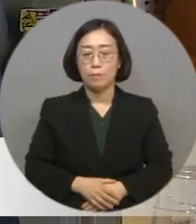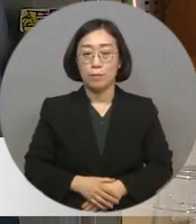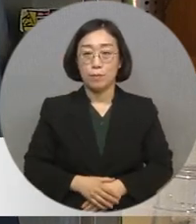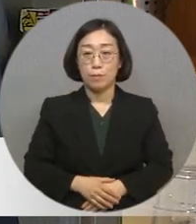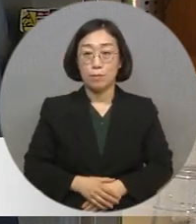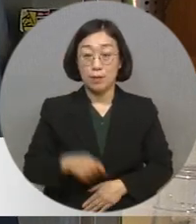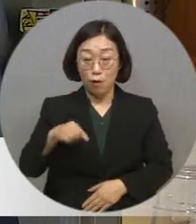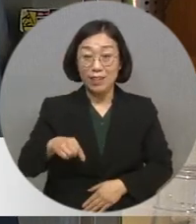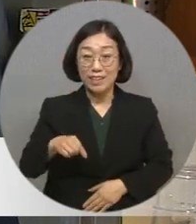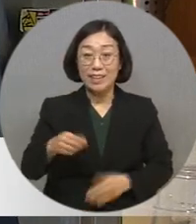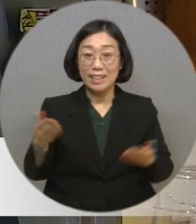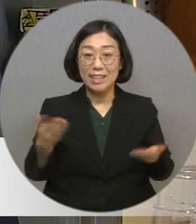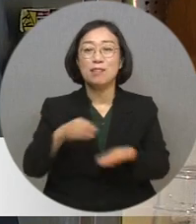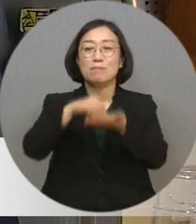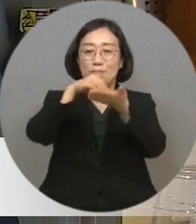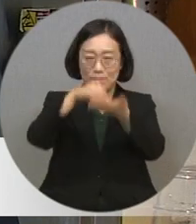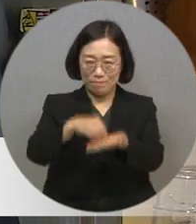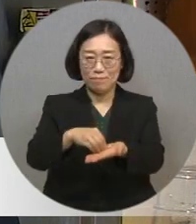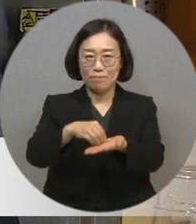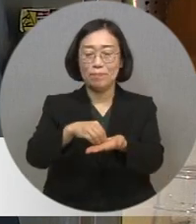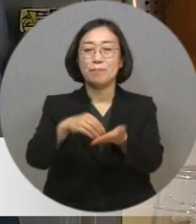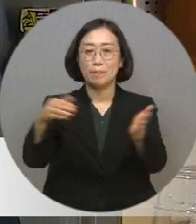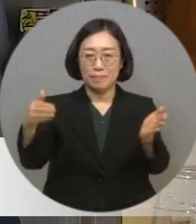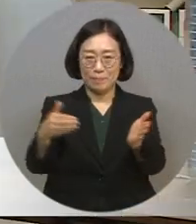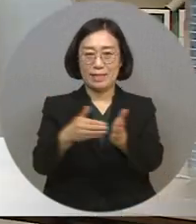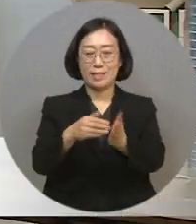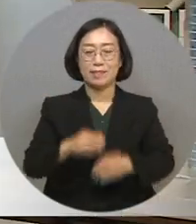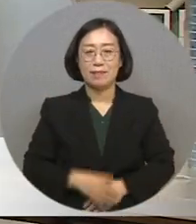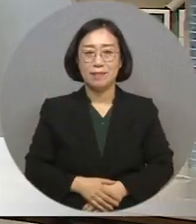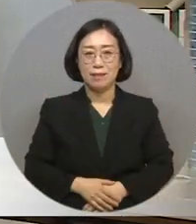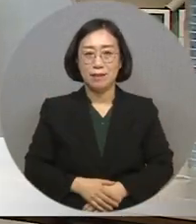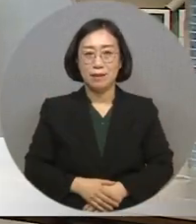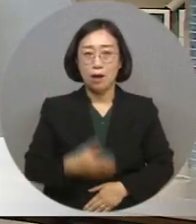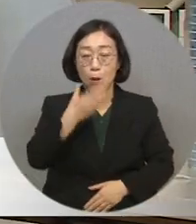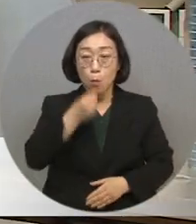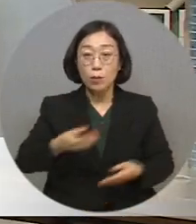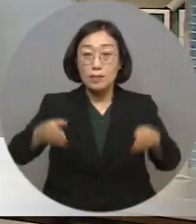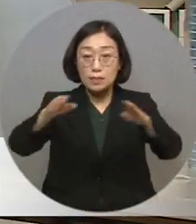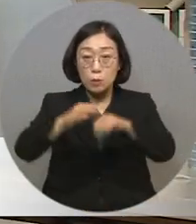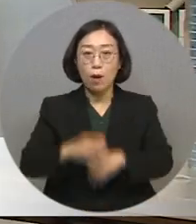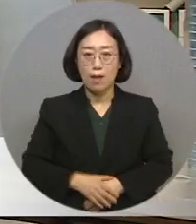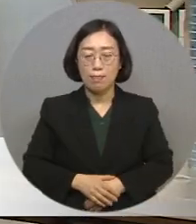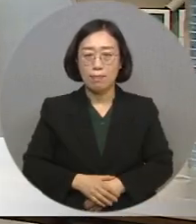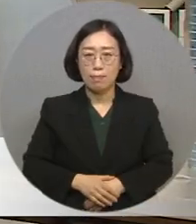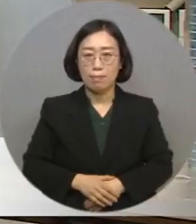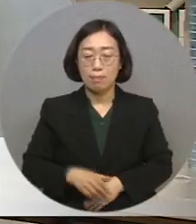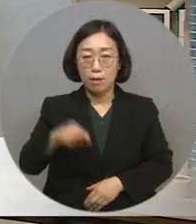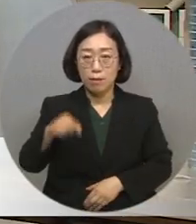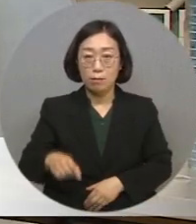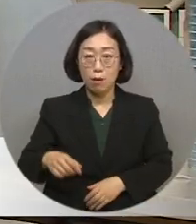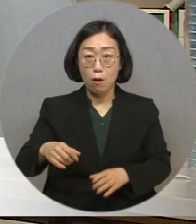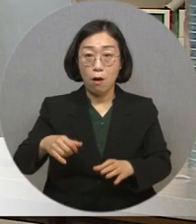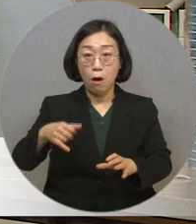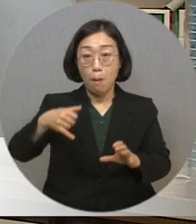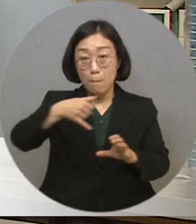지원하다가 여기에 취업하게 되었어요. 직원 케이터링을 통해 바리스타적인